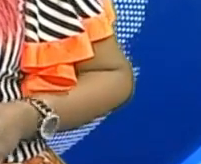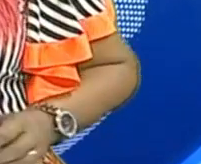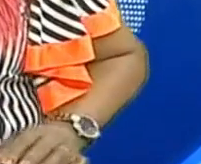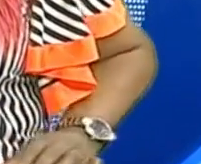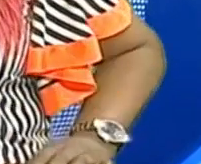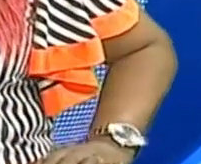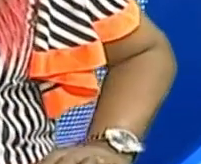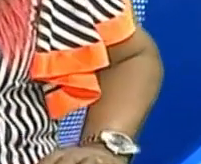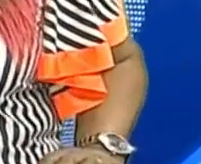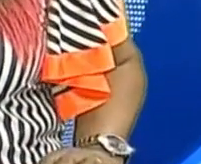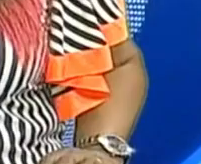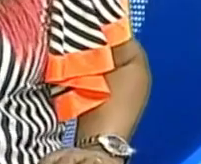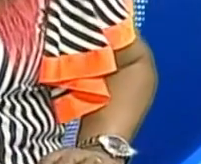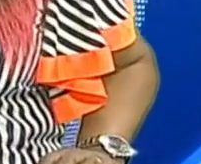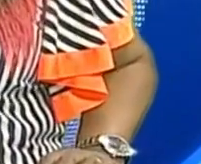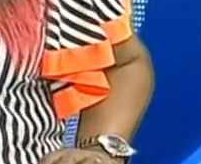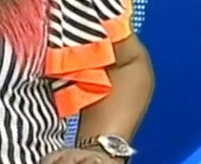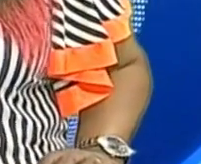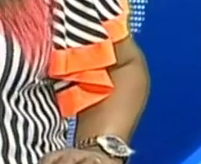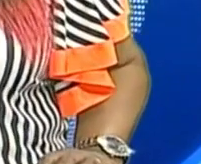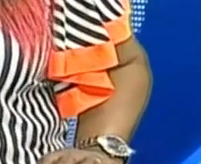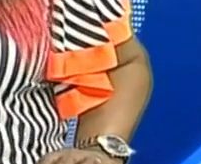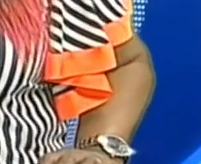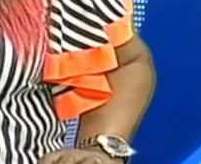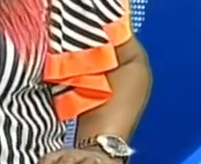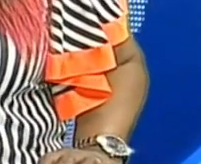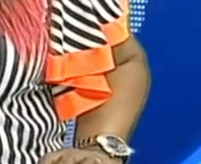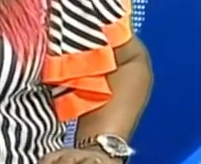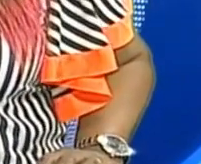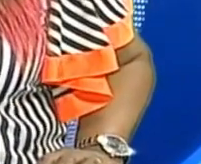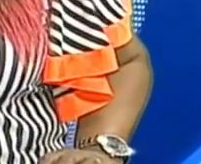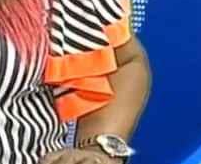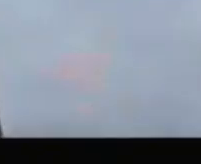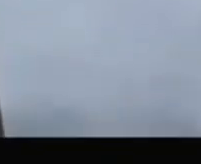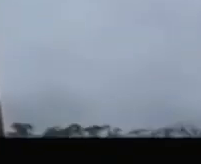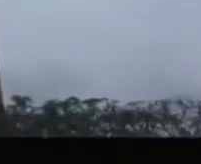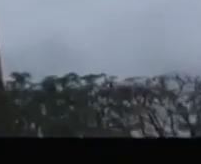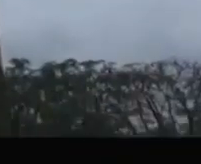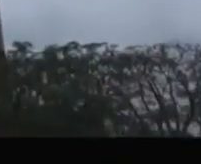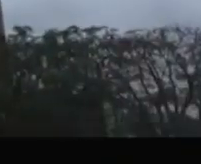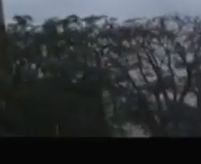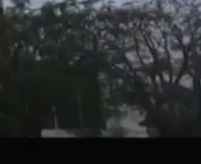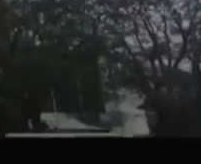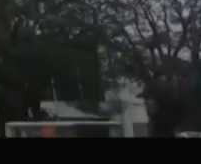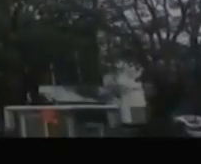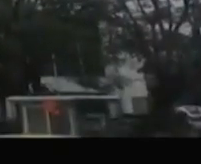ministre Jean-Michel Samalukonde. Patrick Ndouangou a signé ce reportage.